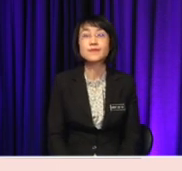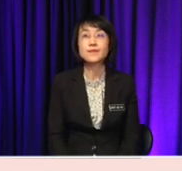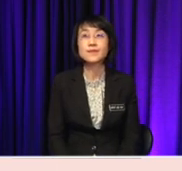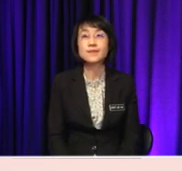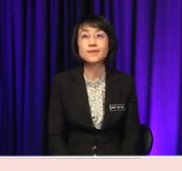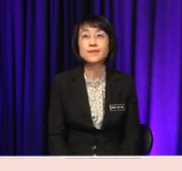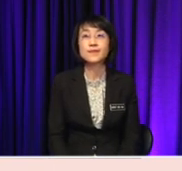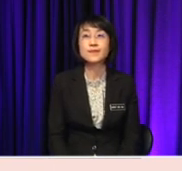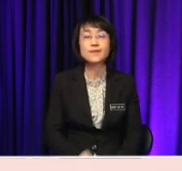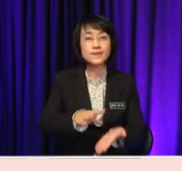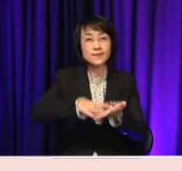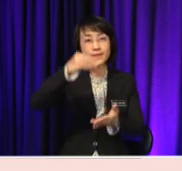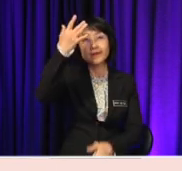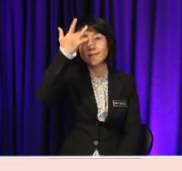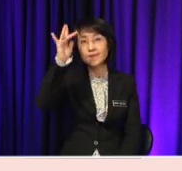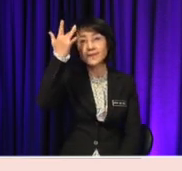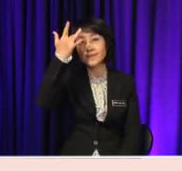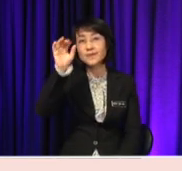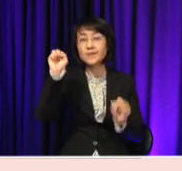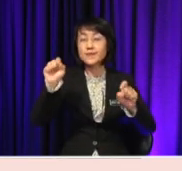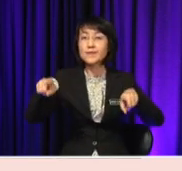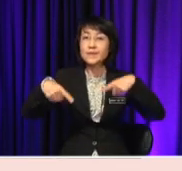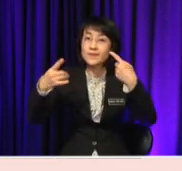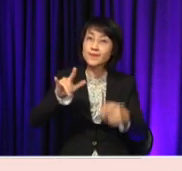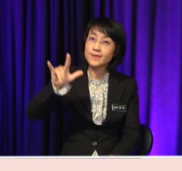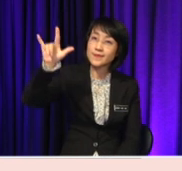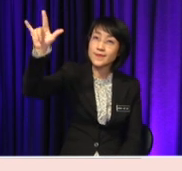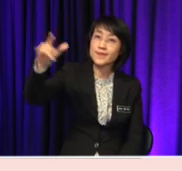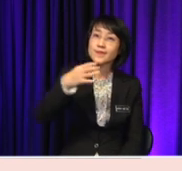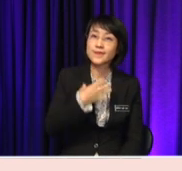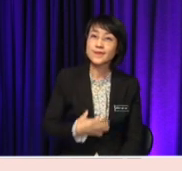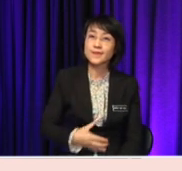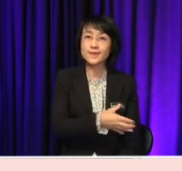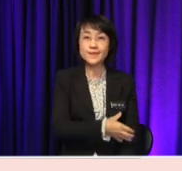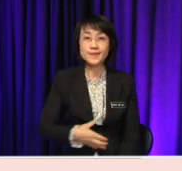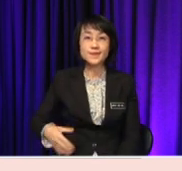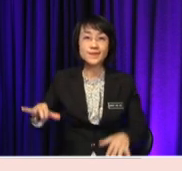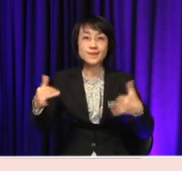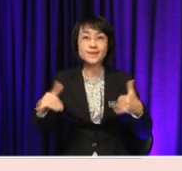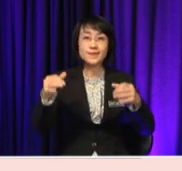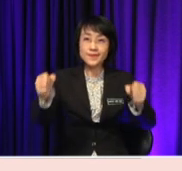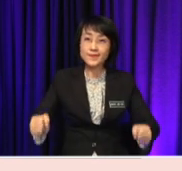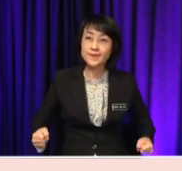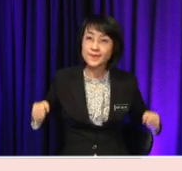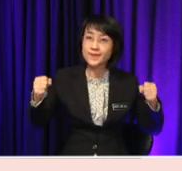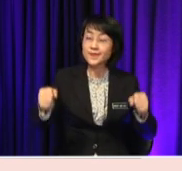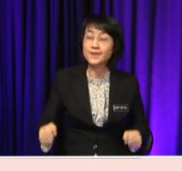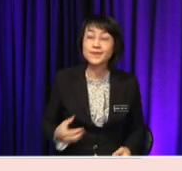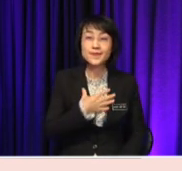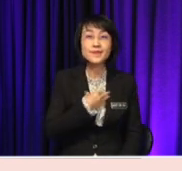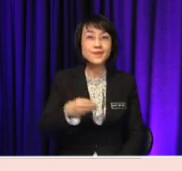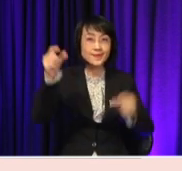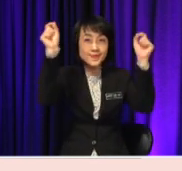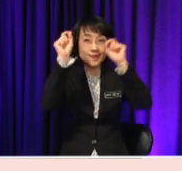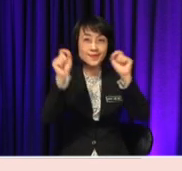mungkin satu masih nanti kita boleh merasa ih pengalaman bermain lucu salju di Swiss Insya Allah tadi